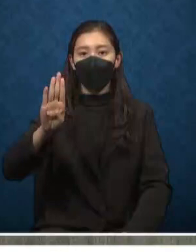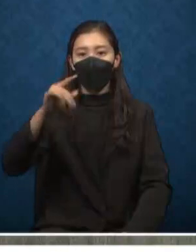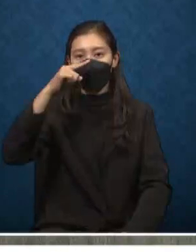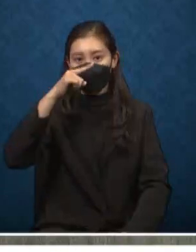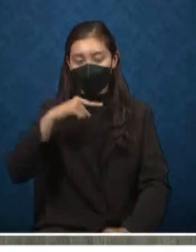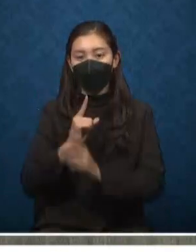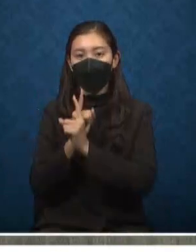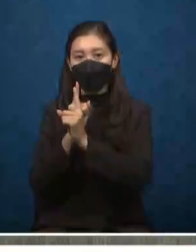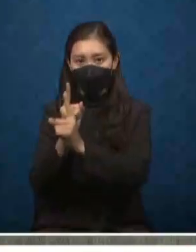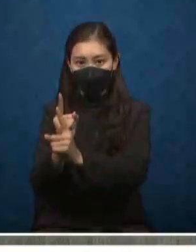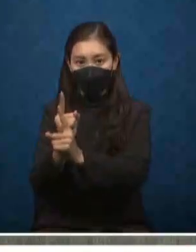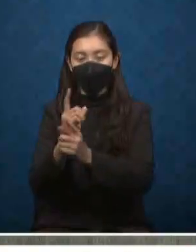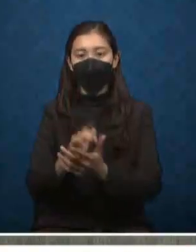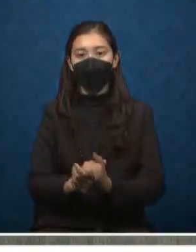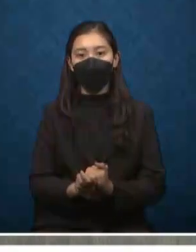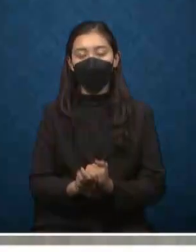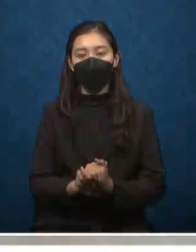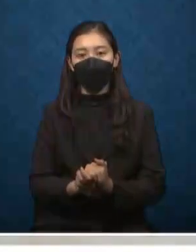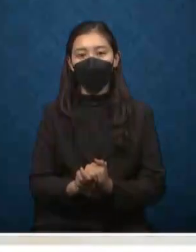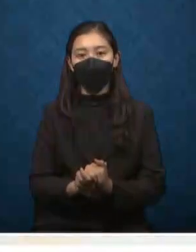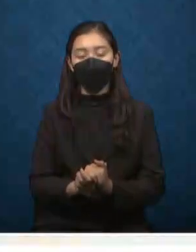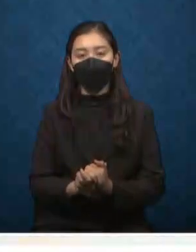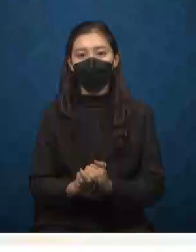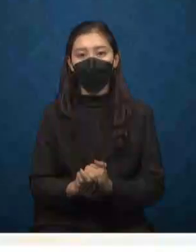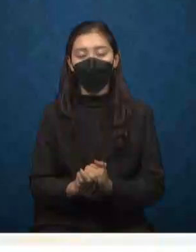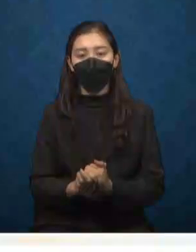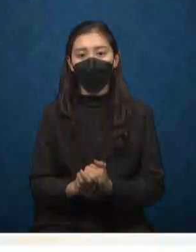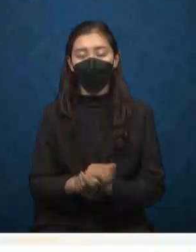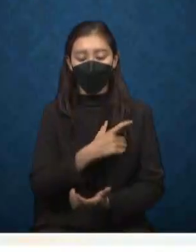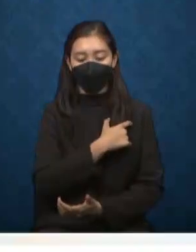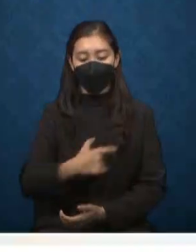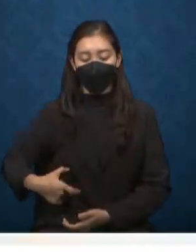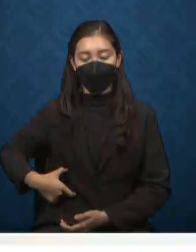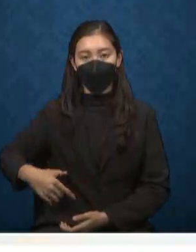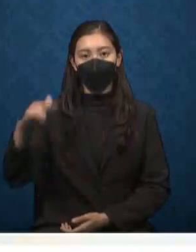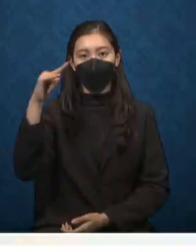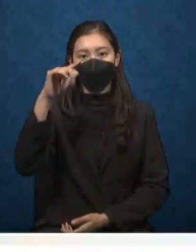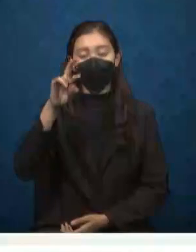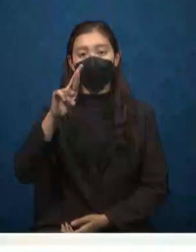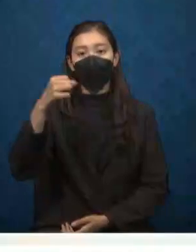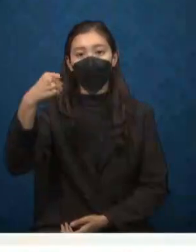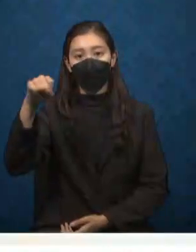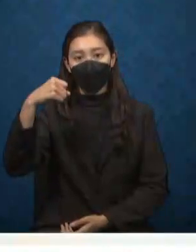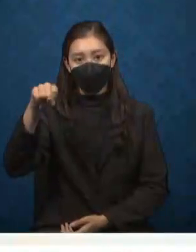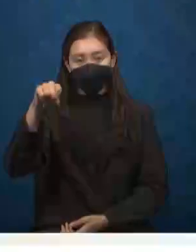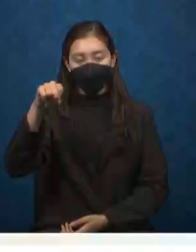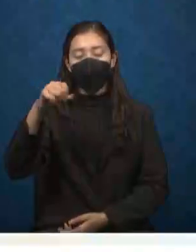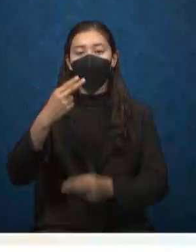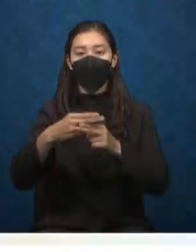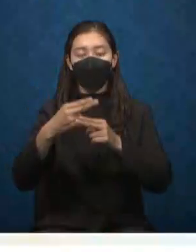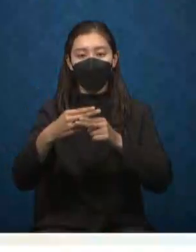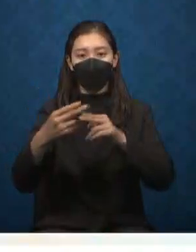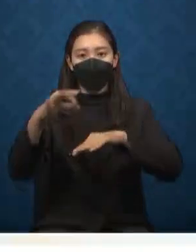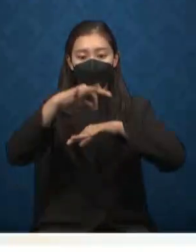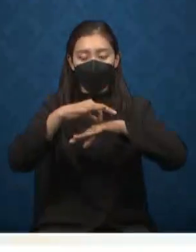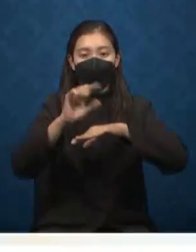ยจึงทรงพระกรุณาโปรดเกล้าโปรดกระหม่อมแต่งตั้งนายอนุพรอรุ